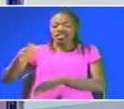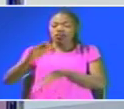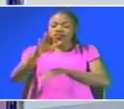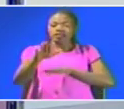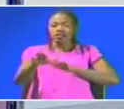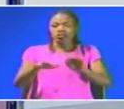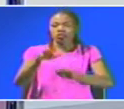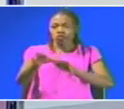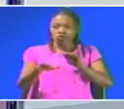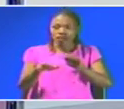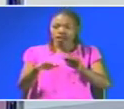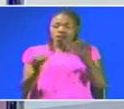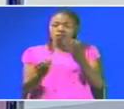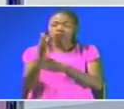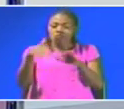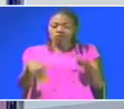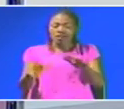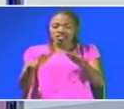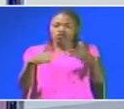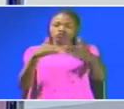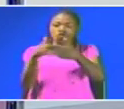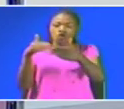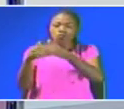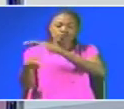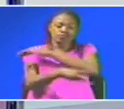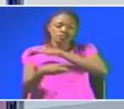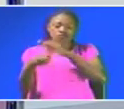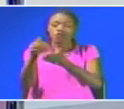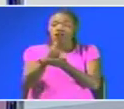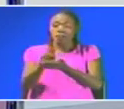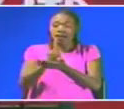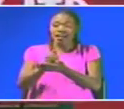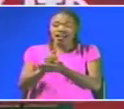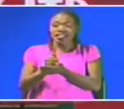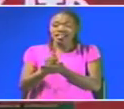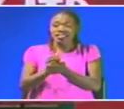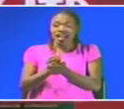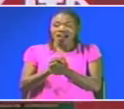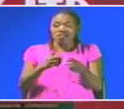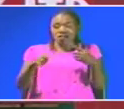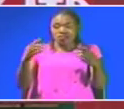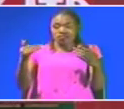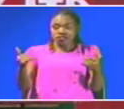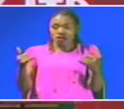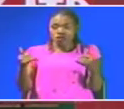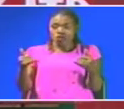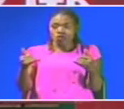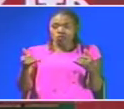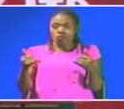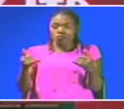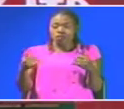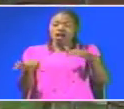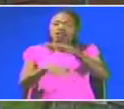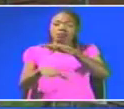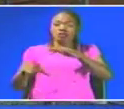ya kukabiliana na wizi wa kahawa ambao umeenea katika eneo la Gishugu. Akizungumza katika kiwanda cha kahawa cha Kabare, naibu